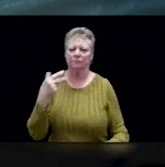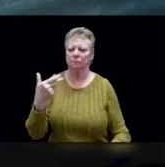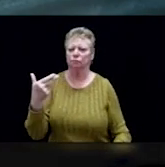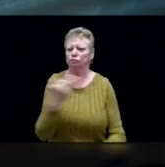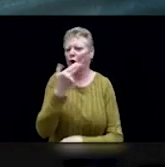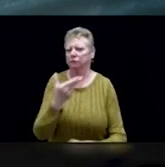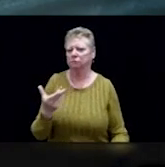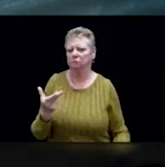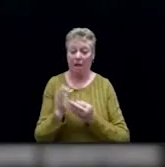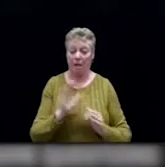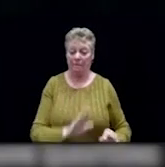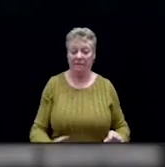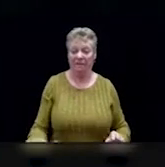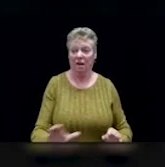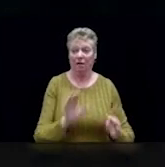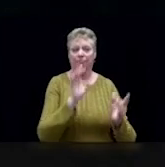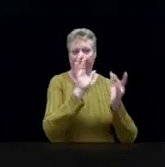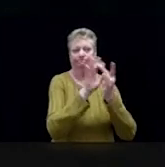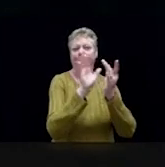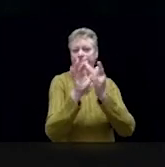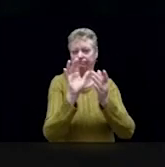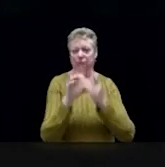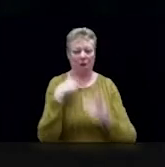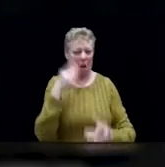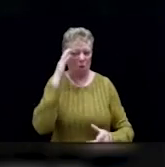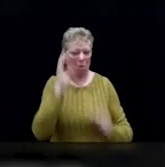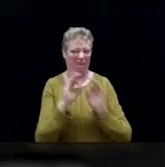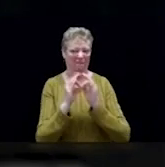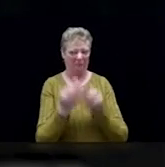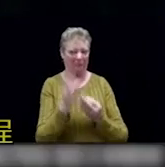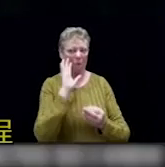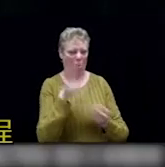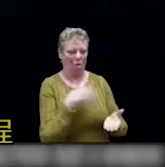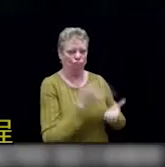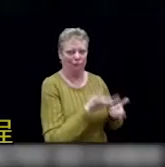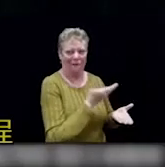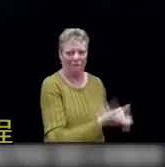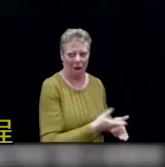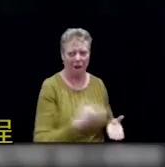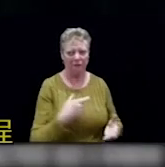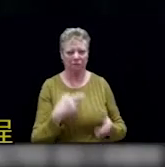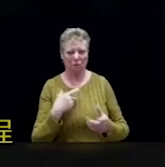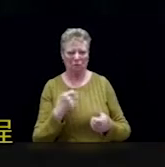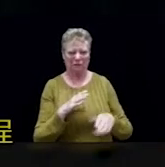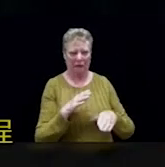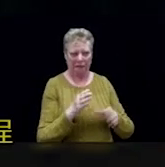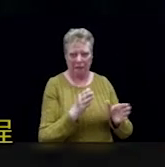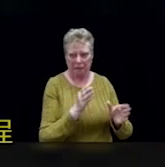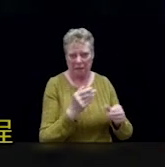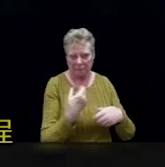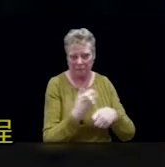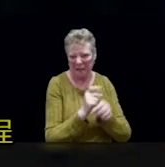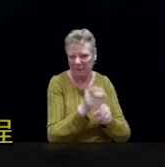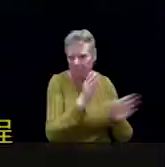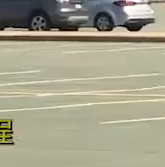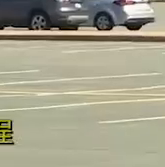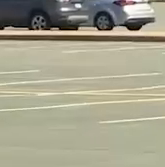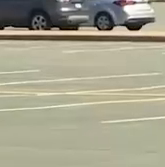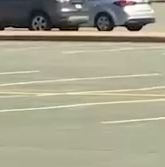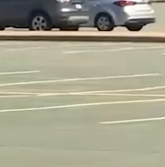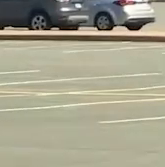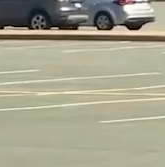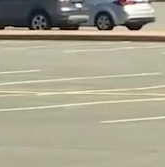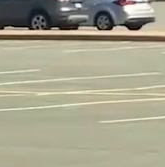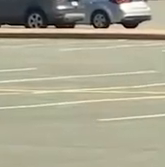對情況和感受，其中這個女護士引述有目擊兒童講述當日的遭遇以及居所起火的過程，形